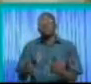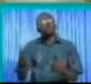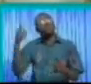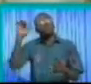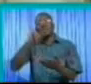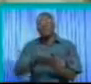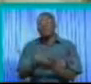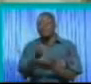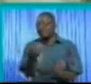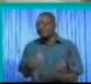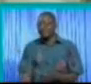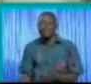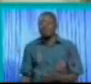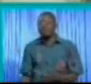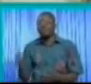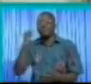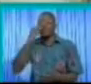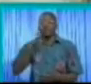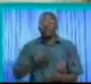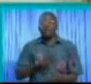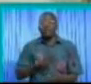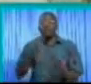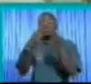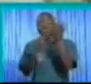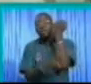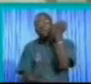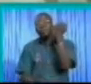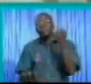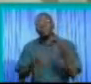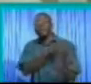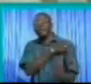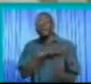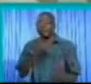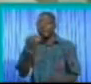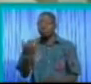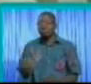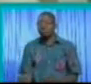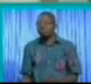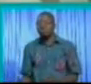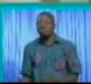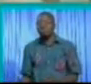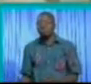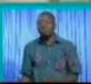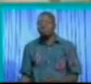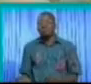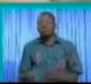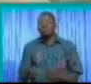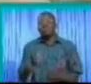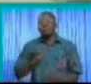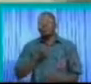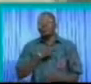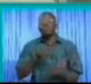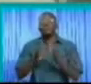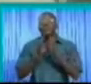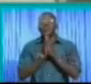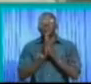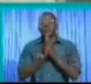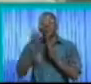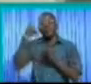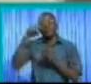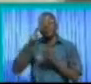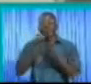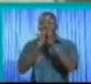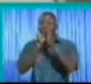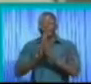ce sont les enfants, les femmes, les pauvres et les petits. Voilà. Alors, nous prions pour la paix et